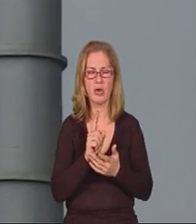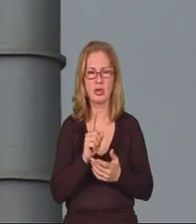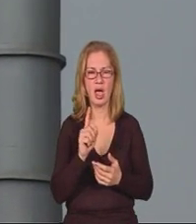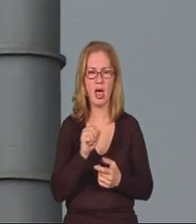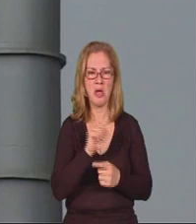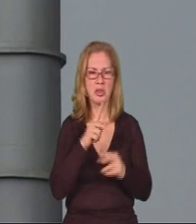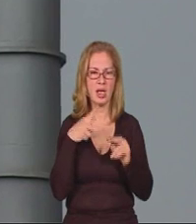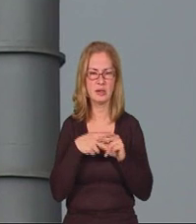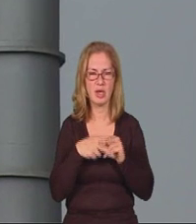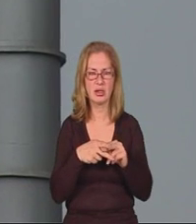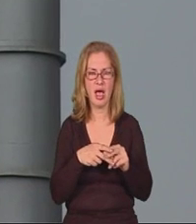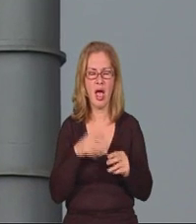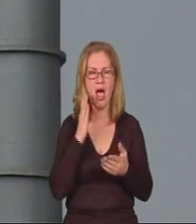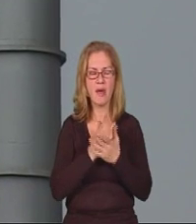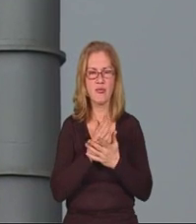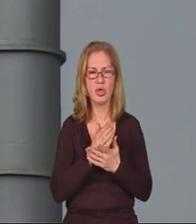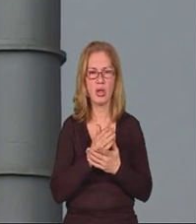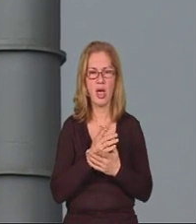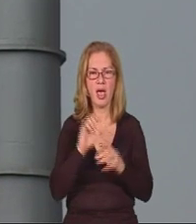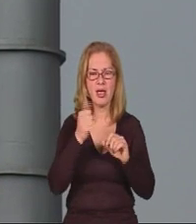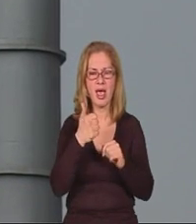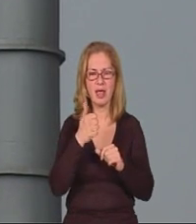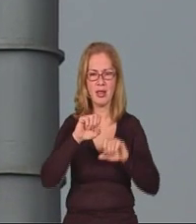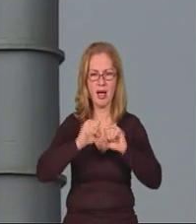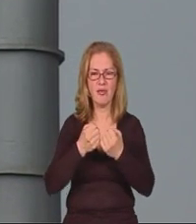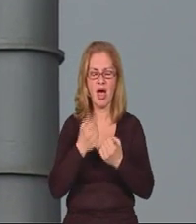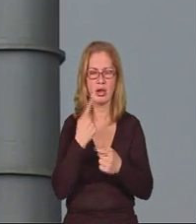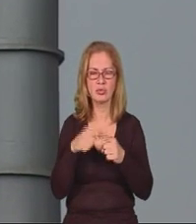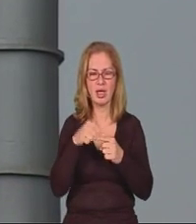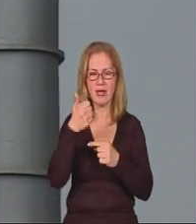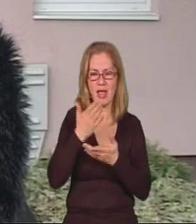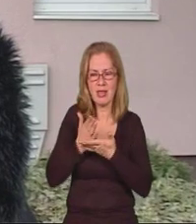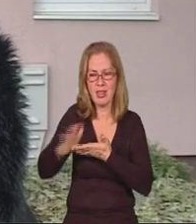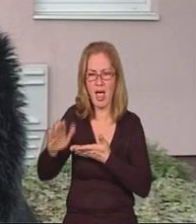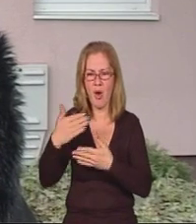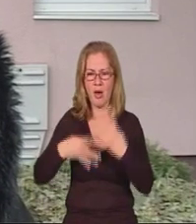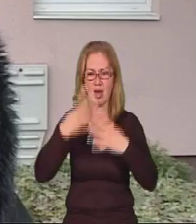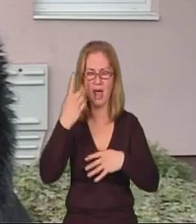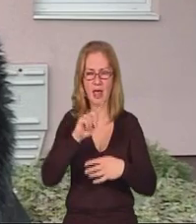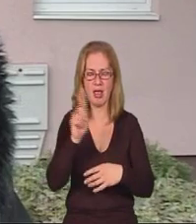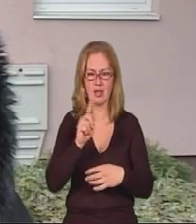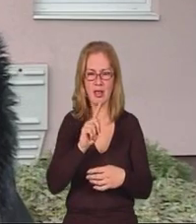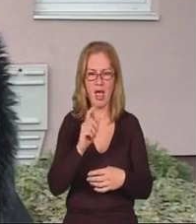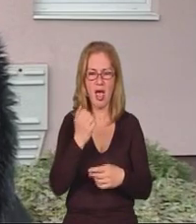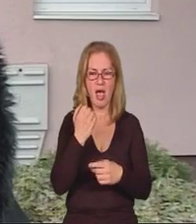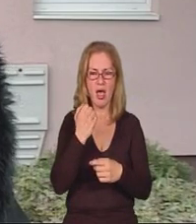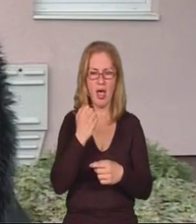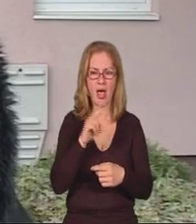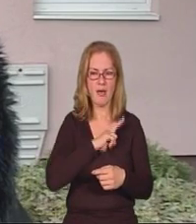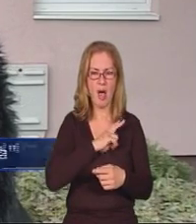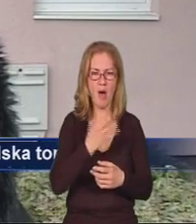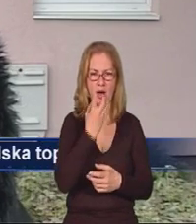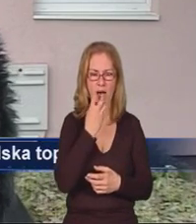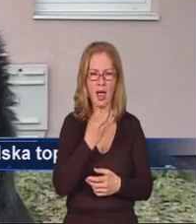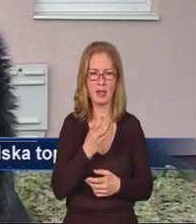sada se dogodila jedna havarija zbog koje je skoro čitav dan deo grada bio bez grejanja. Tako je, imali smo havariju na